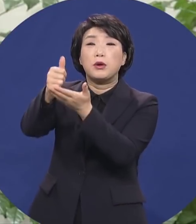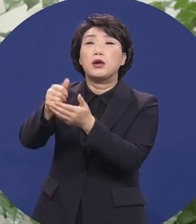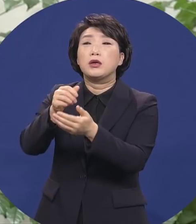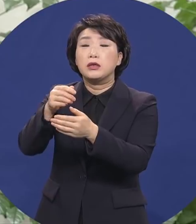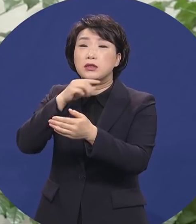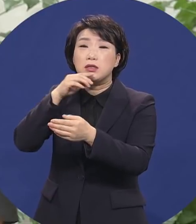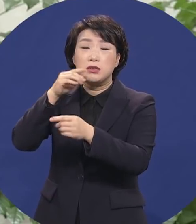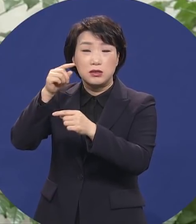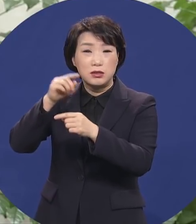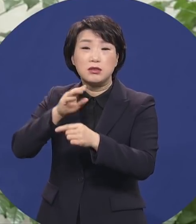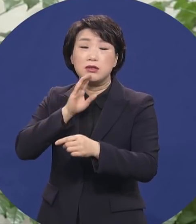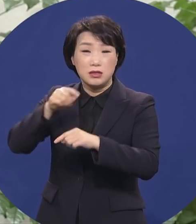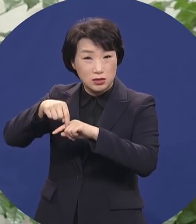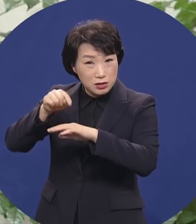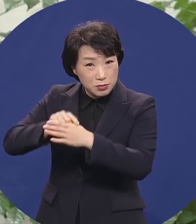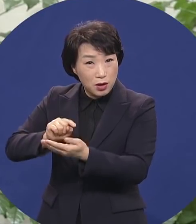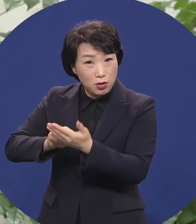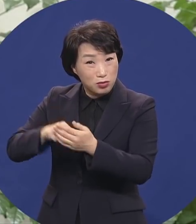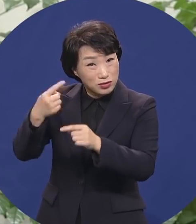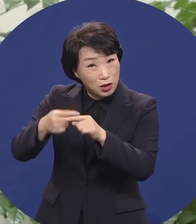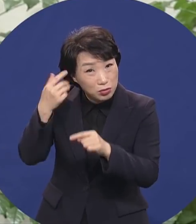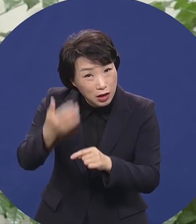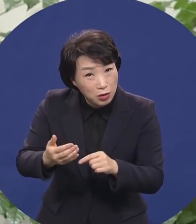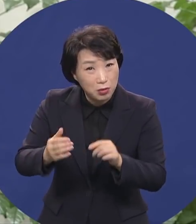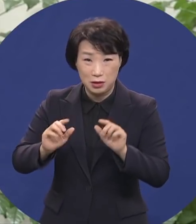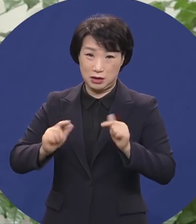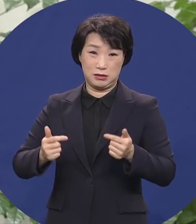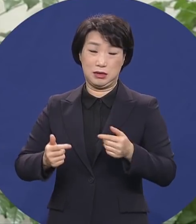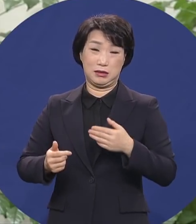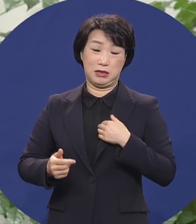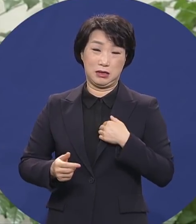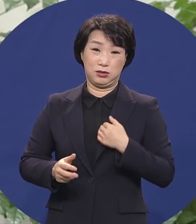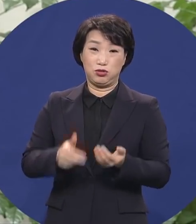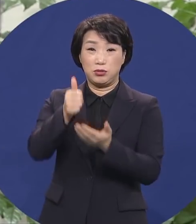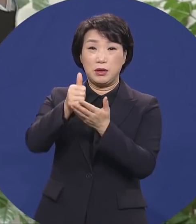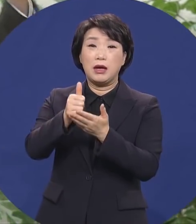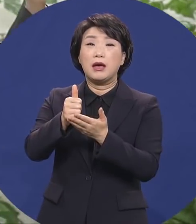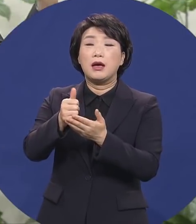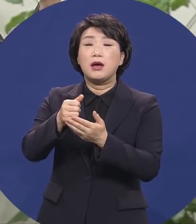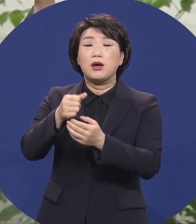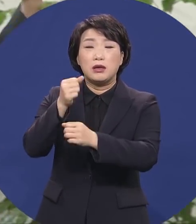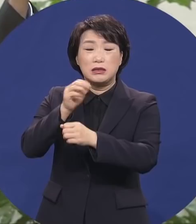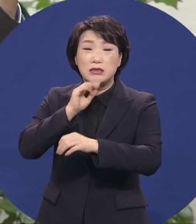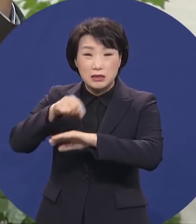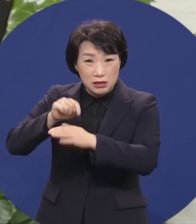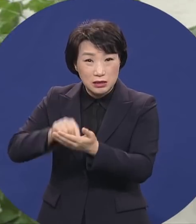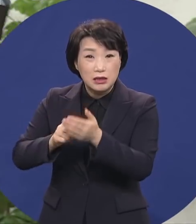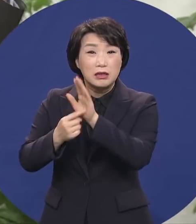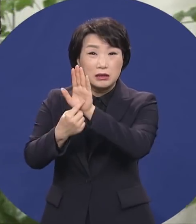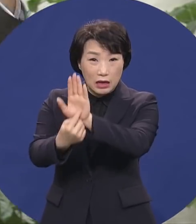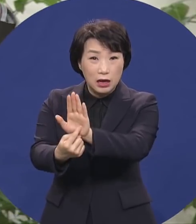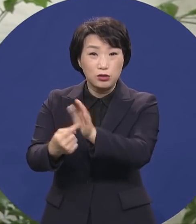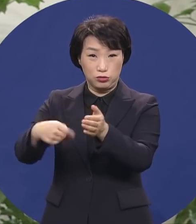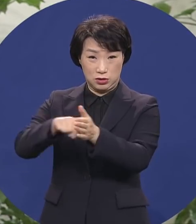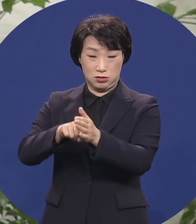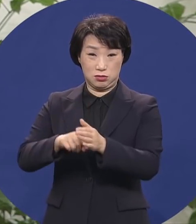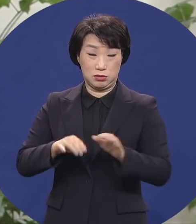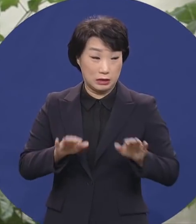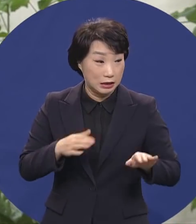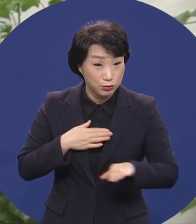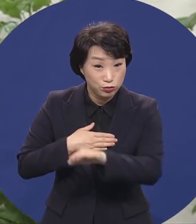하냐? 나는 그 주님의 공로를 드러내기 위함이다. 그래서 우리